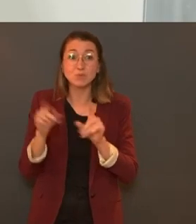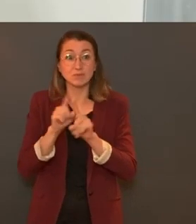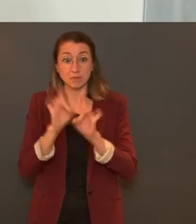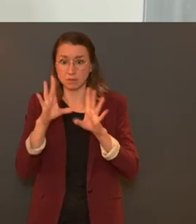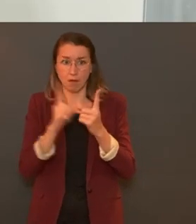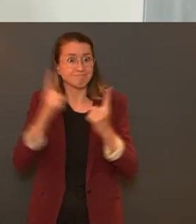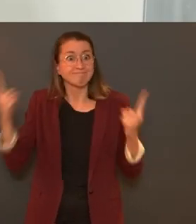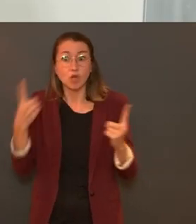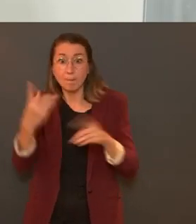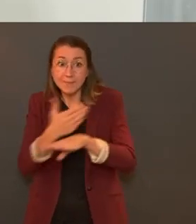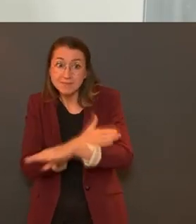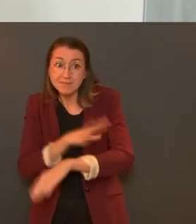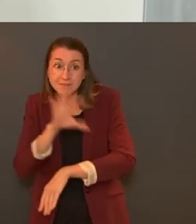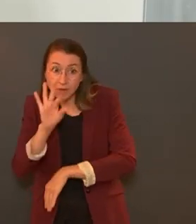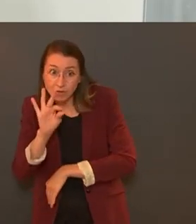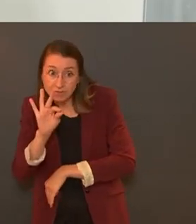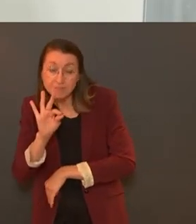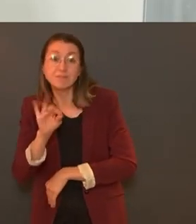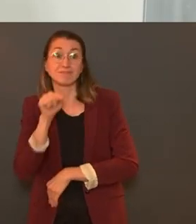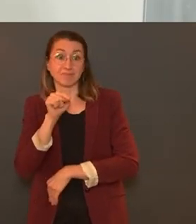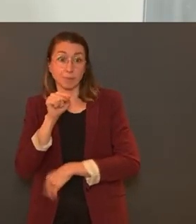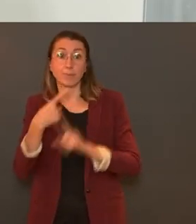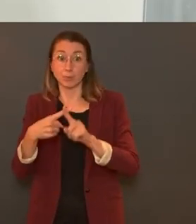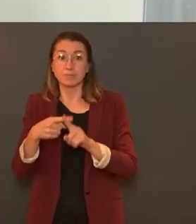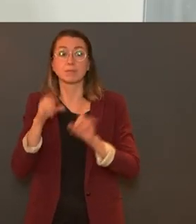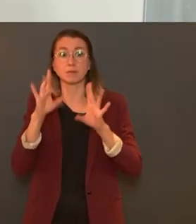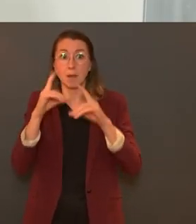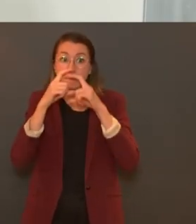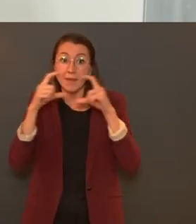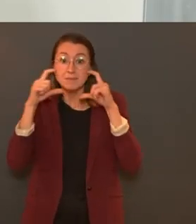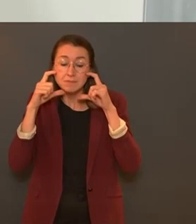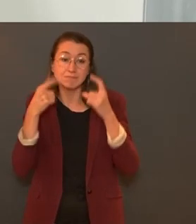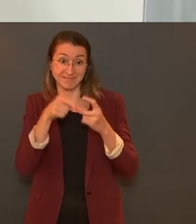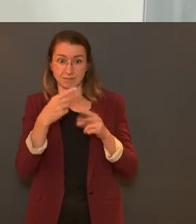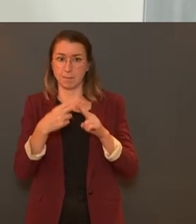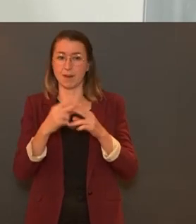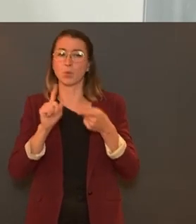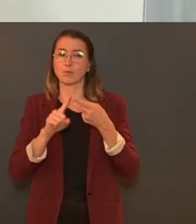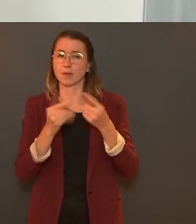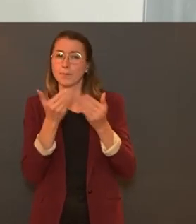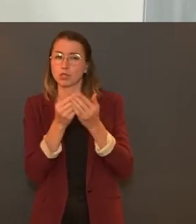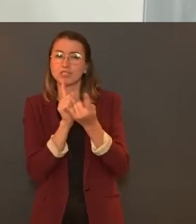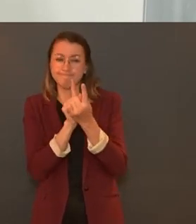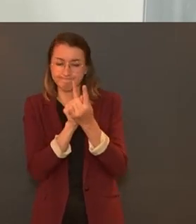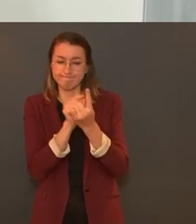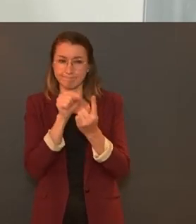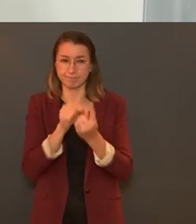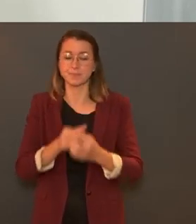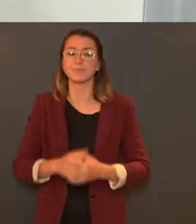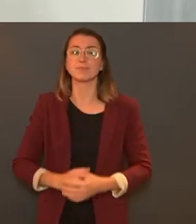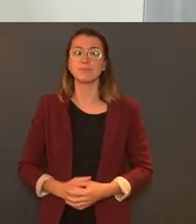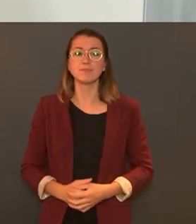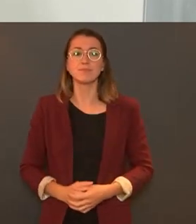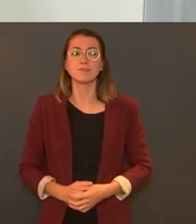sans masque. Ces contacts rapprochés ne sont pas absolument interdits, mais ils doivent être le plus limités possible. Et